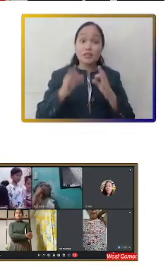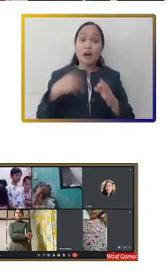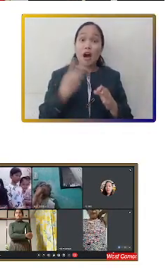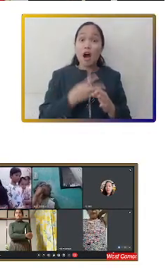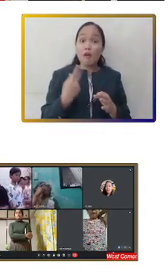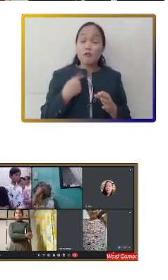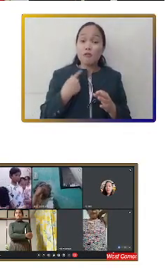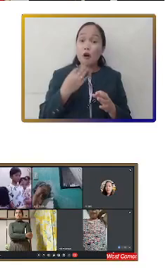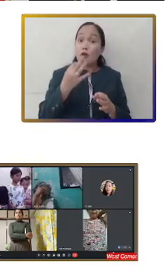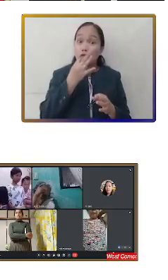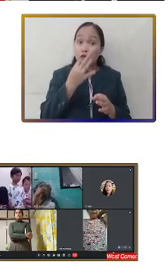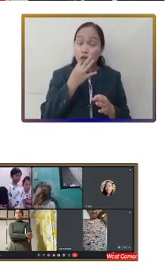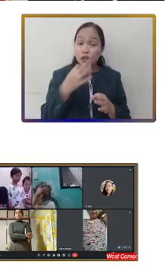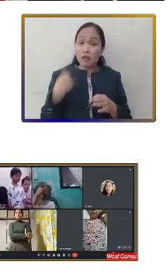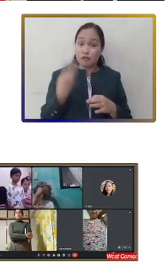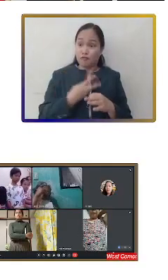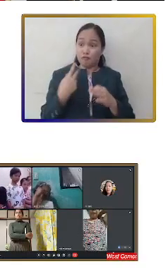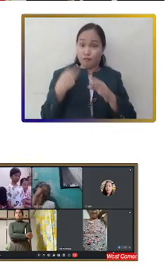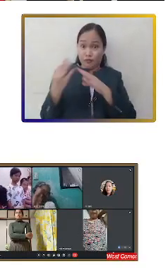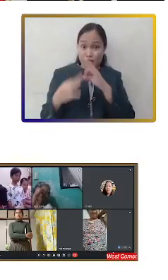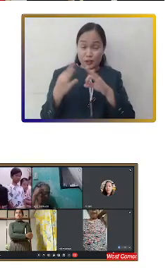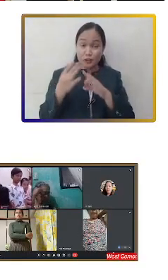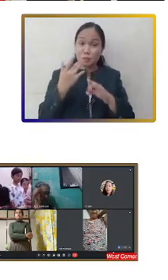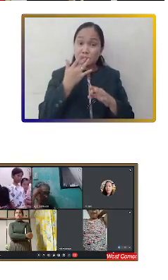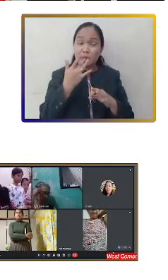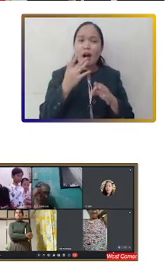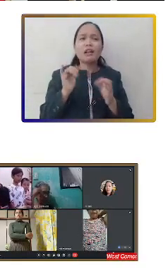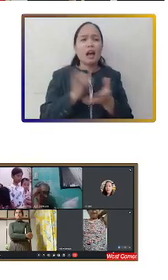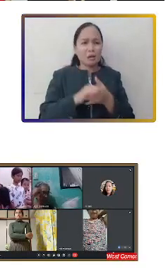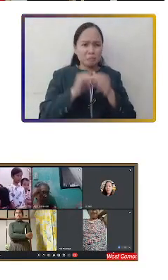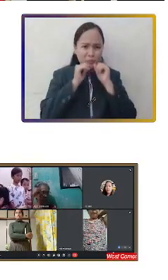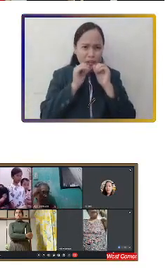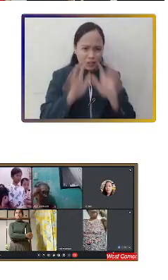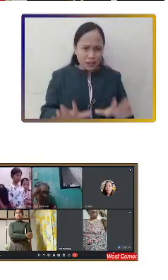kaya tapusin natin ito agad. Blessing.